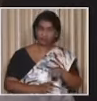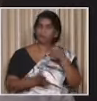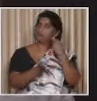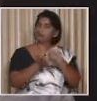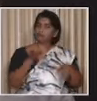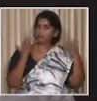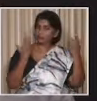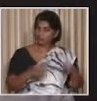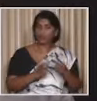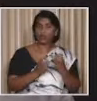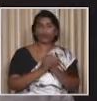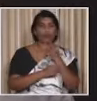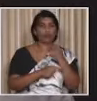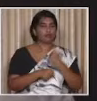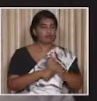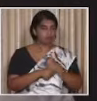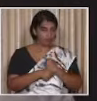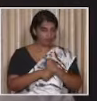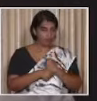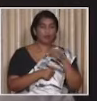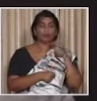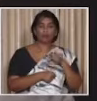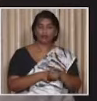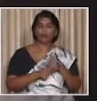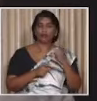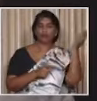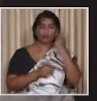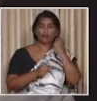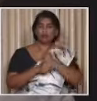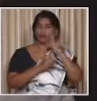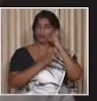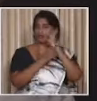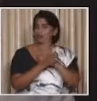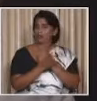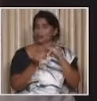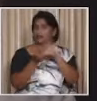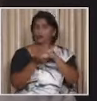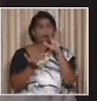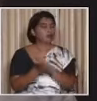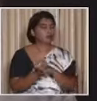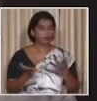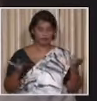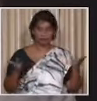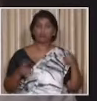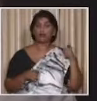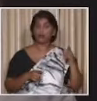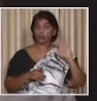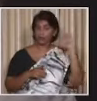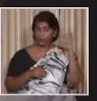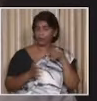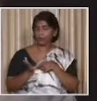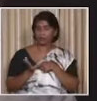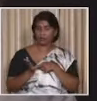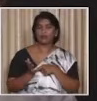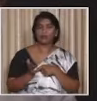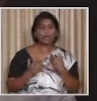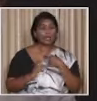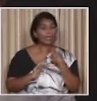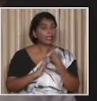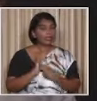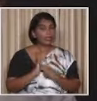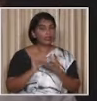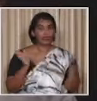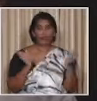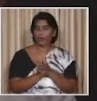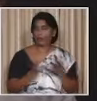කළා නෝවේ රාජ්‍ය සමග මේක කොහෙවත් ආණ්ඩුක්‍රම ව්‍යවස්ථාවේ ලියවිල්ලක් නෙමෙයි මේක කොහෙවත් අපේ නීතියේ